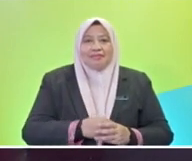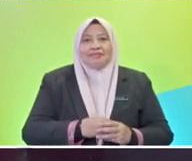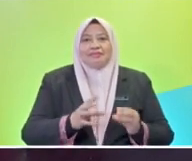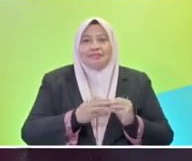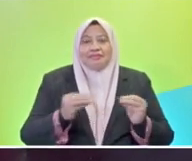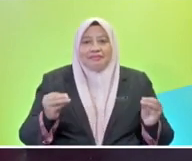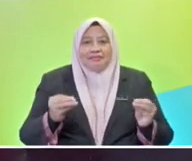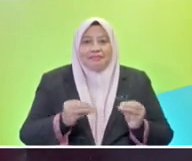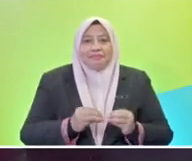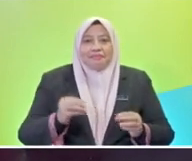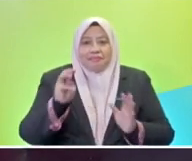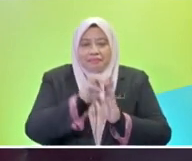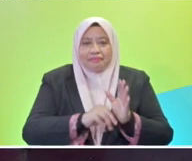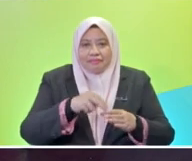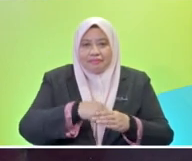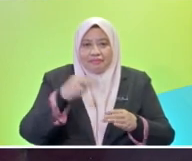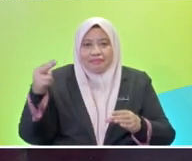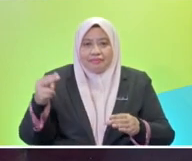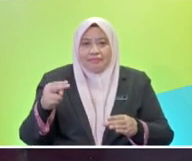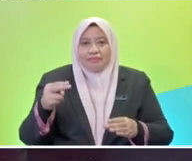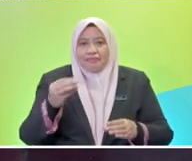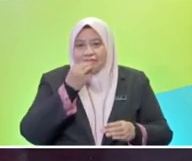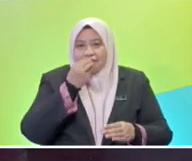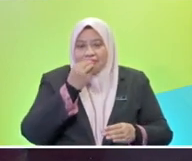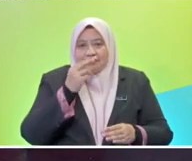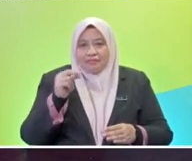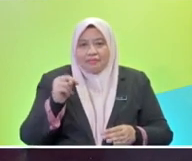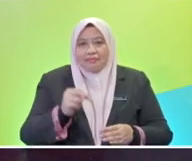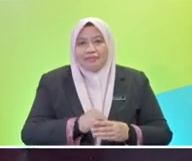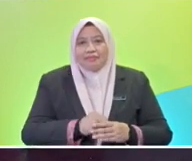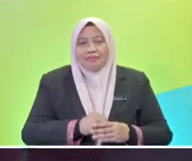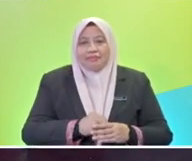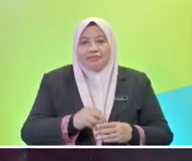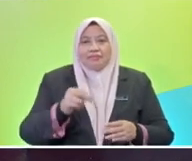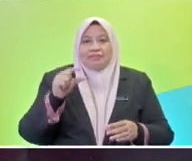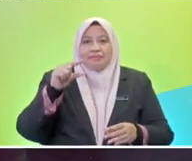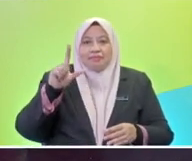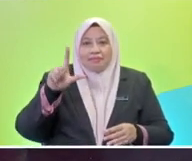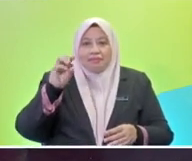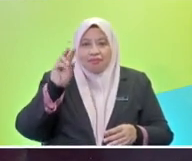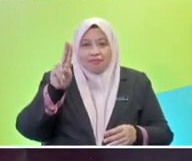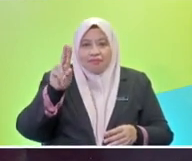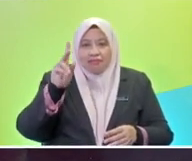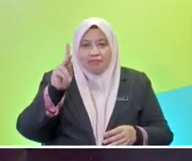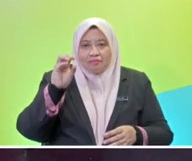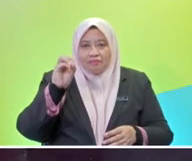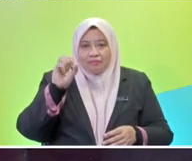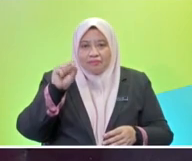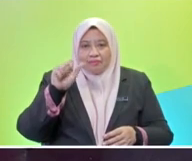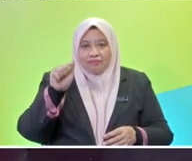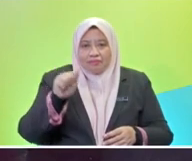Dan? Menghasilkan? Menghasilkan makanan. Makanan dia apa? Glu? Glukos.